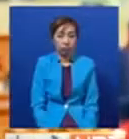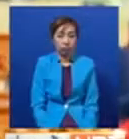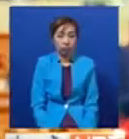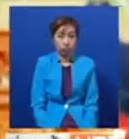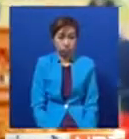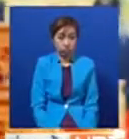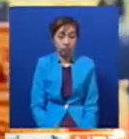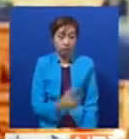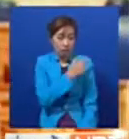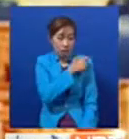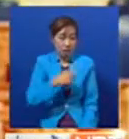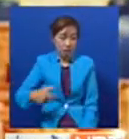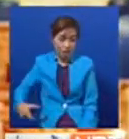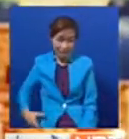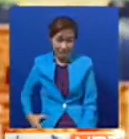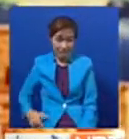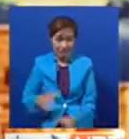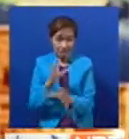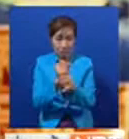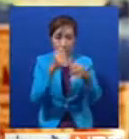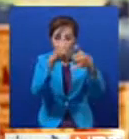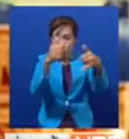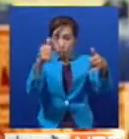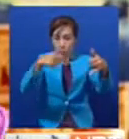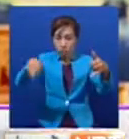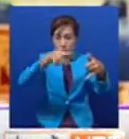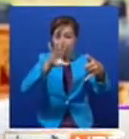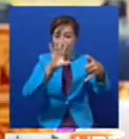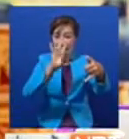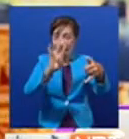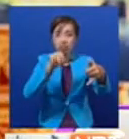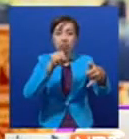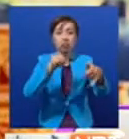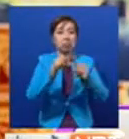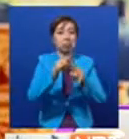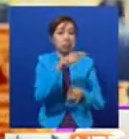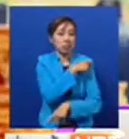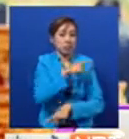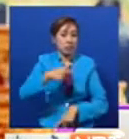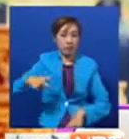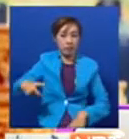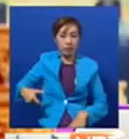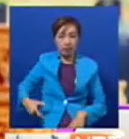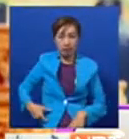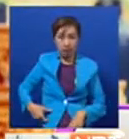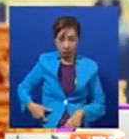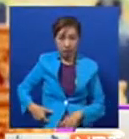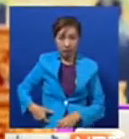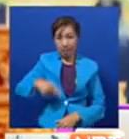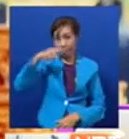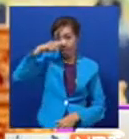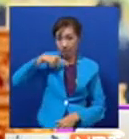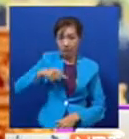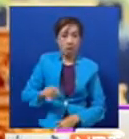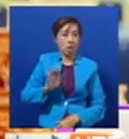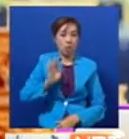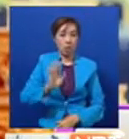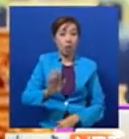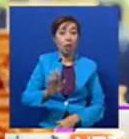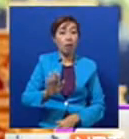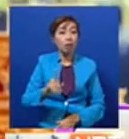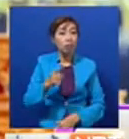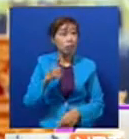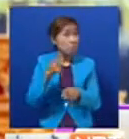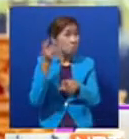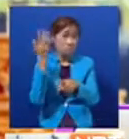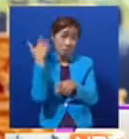พระองค์นี้เป็นบุรพกษัตริย์ของสยามในห้วง